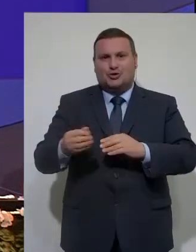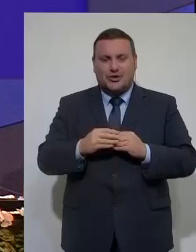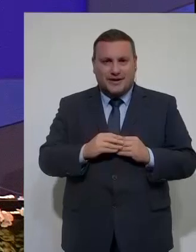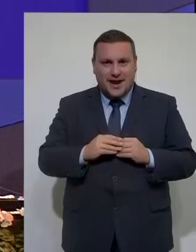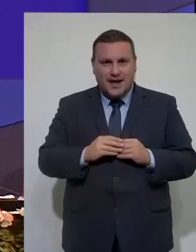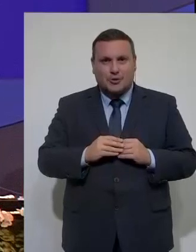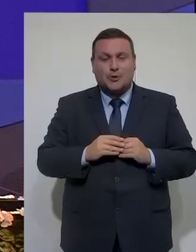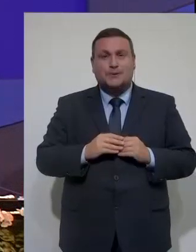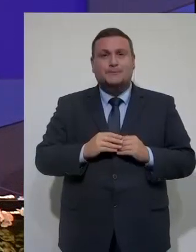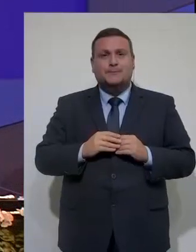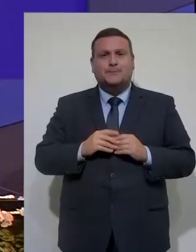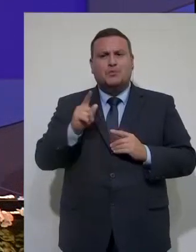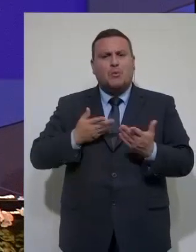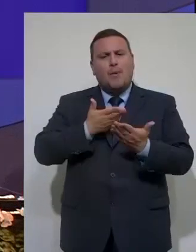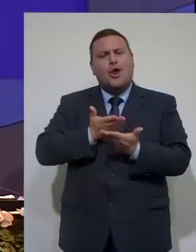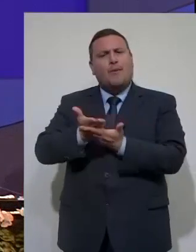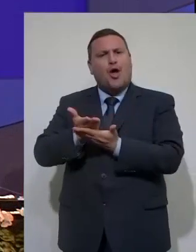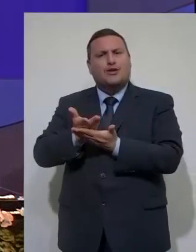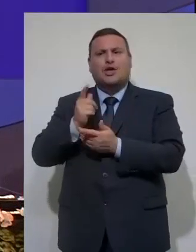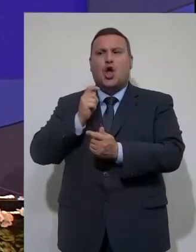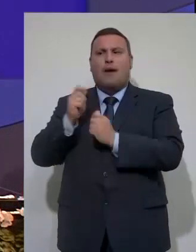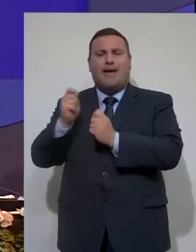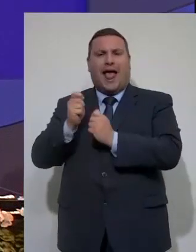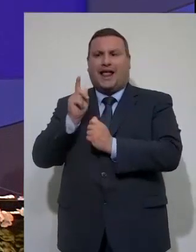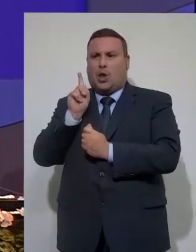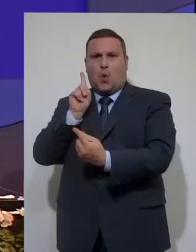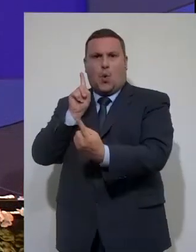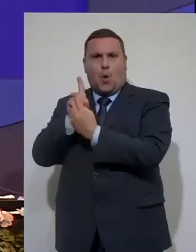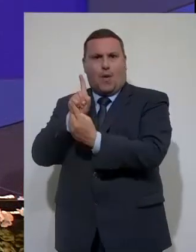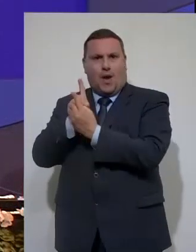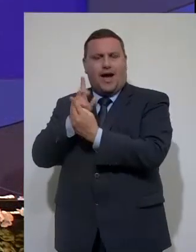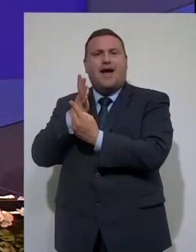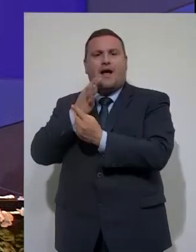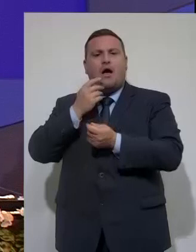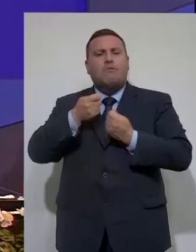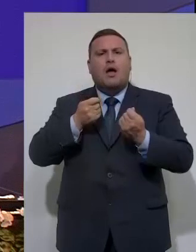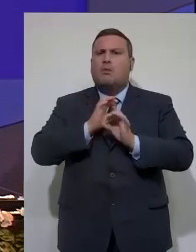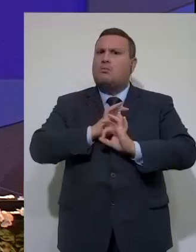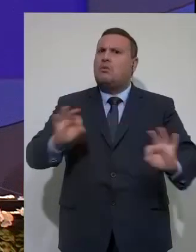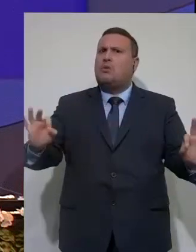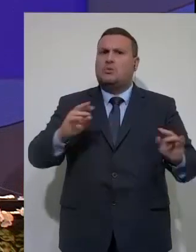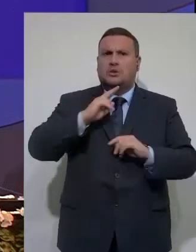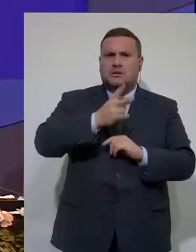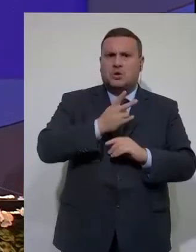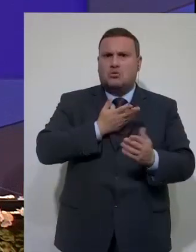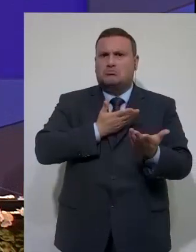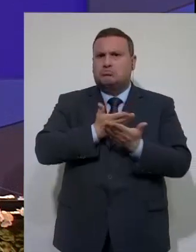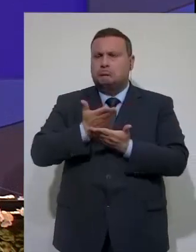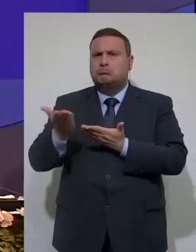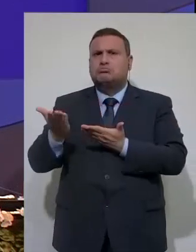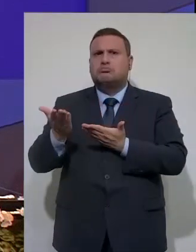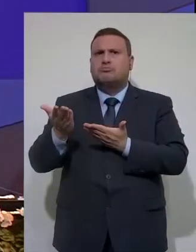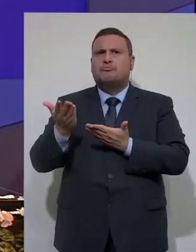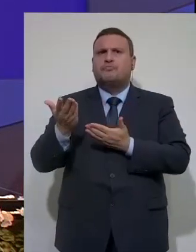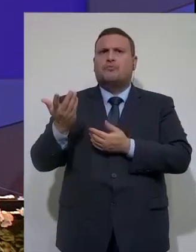di proposition e anche di marketing one to one. E per quanto riguarda qualche informazione sulla domanda che abbiamo